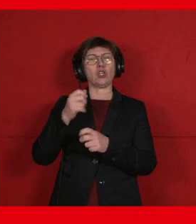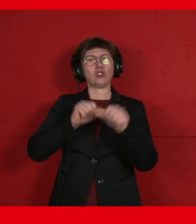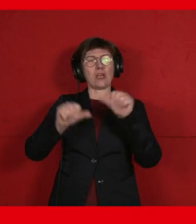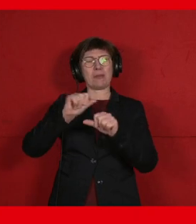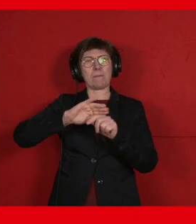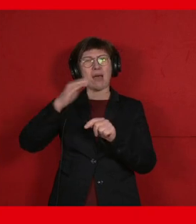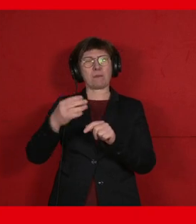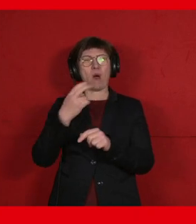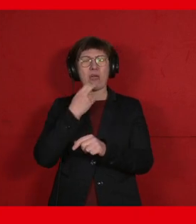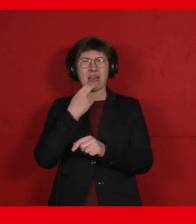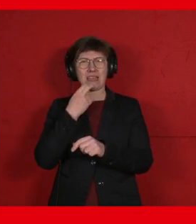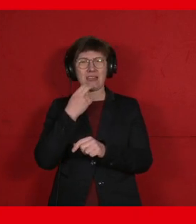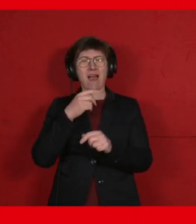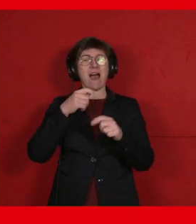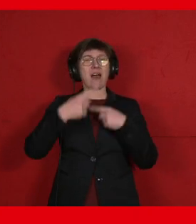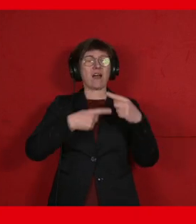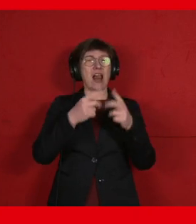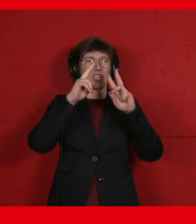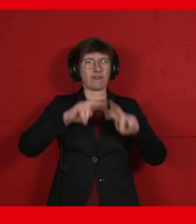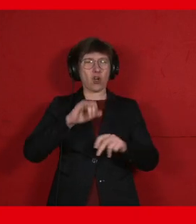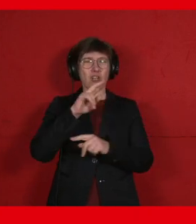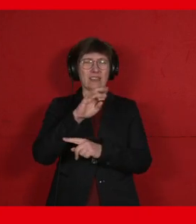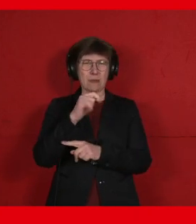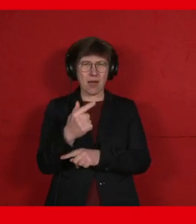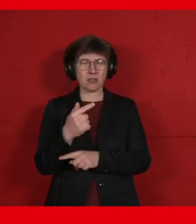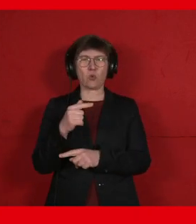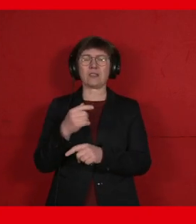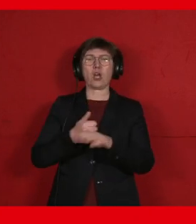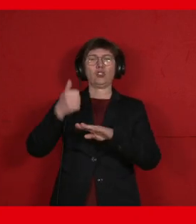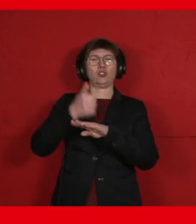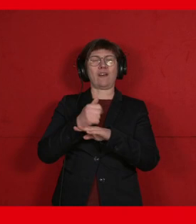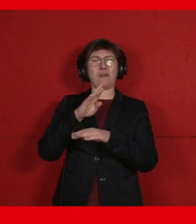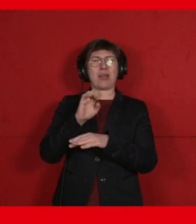Energie, an den Nachhaltigkeitsforscher Kai Niebert und an den Chef der BSA